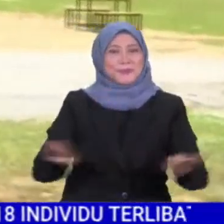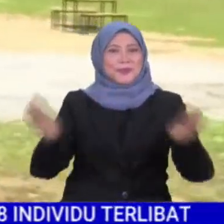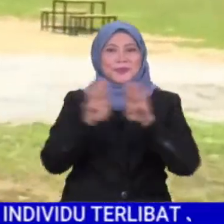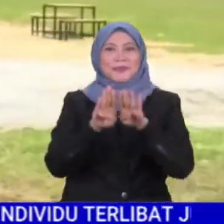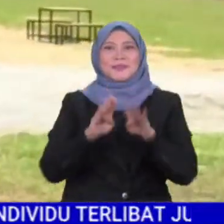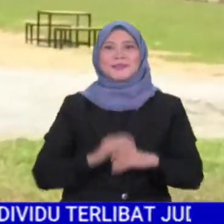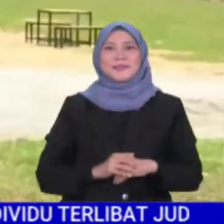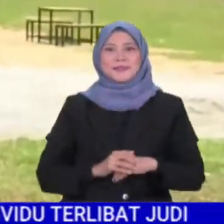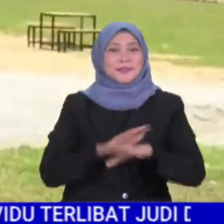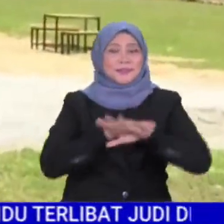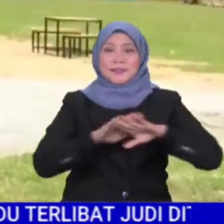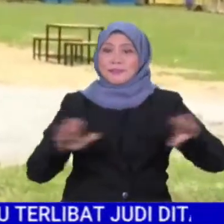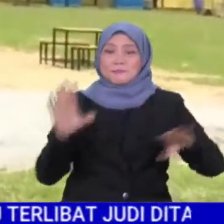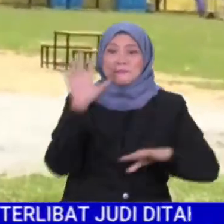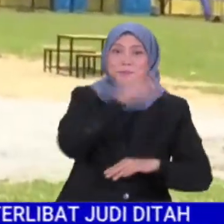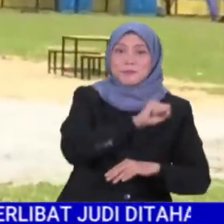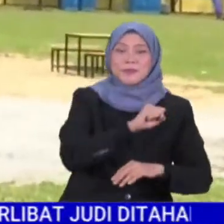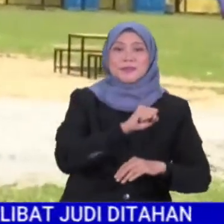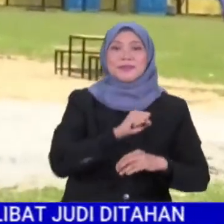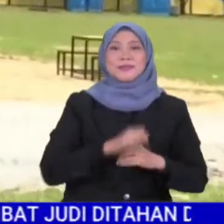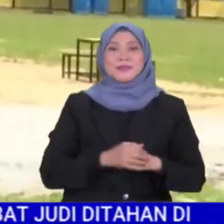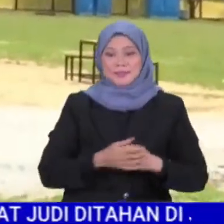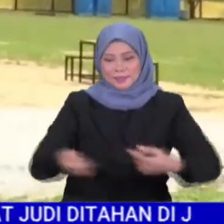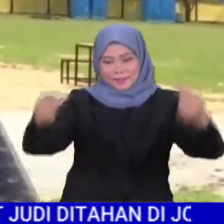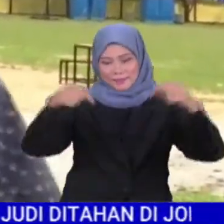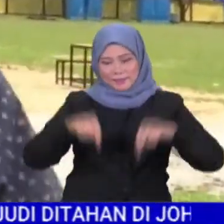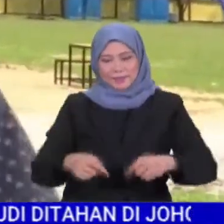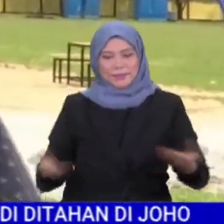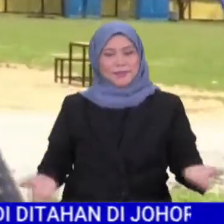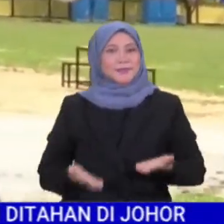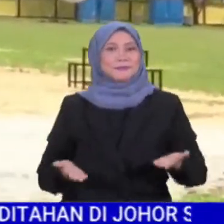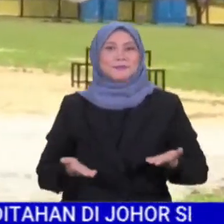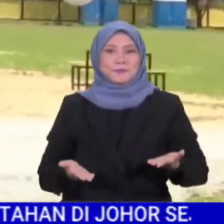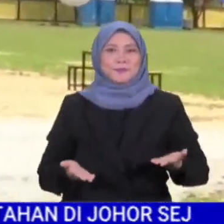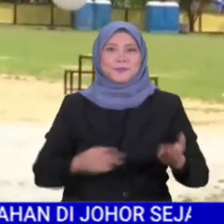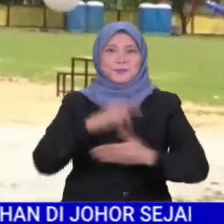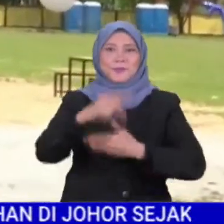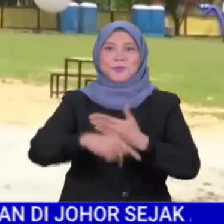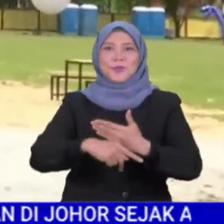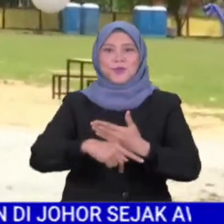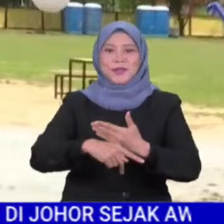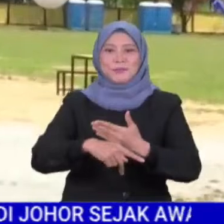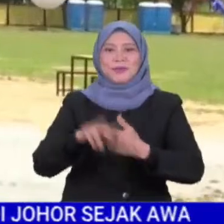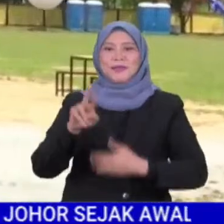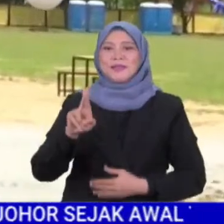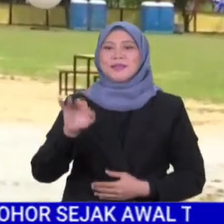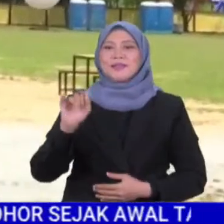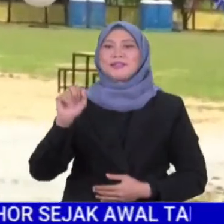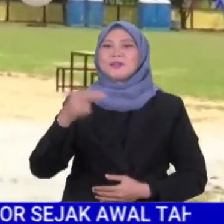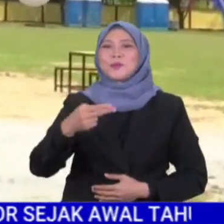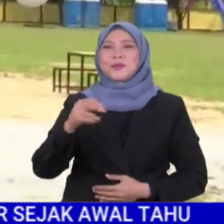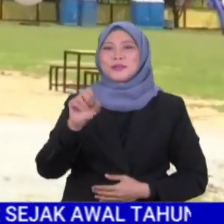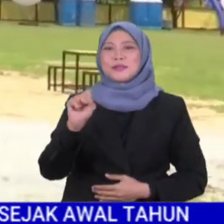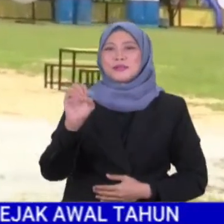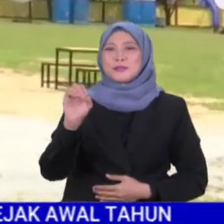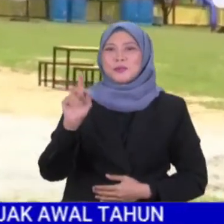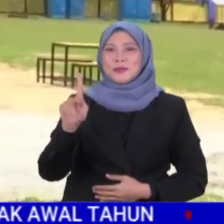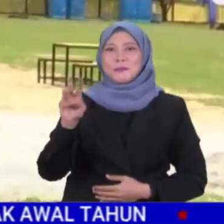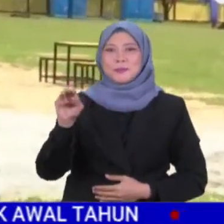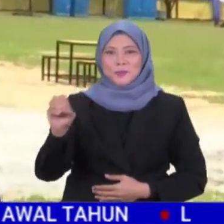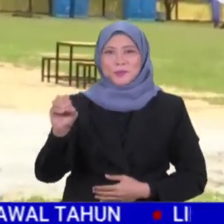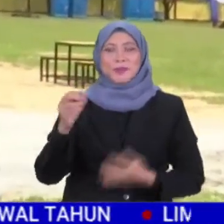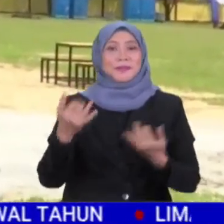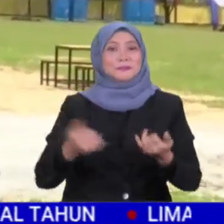jangan lepaskan untuk hadir bersama-sama meriahkan program Riuh Sok Mo kali ini. Jadi kembali